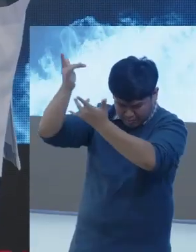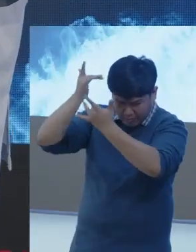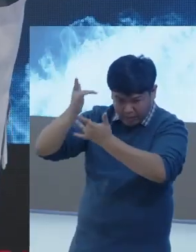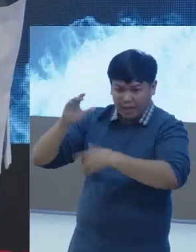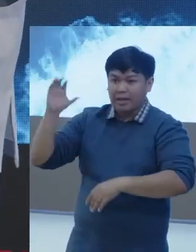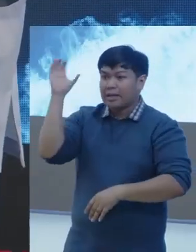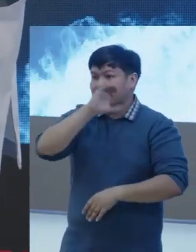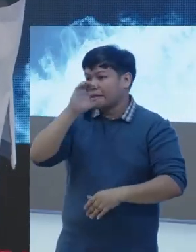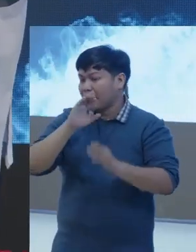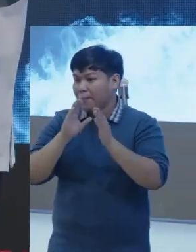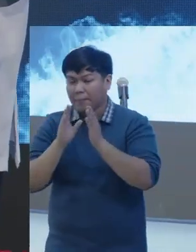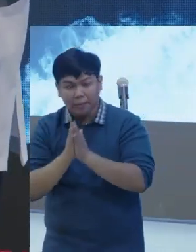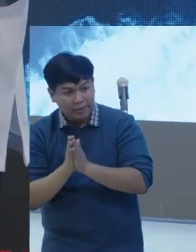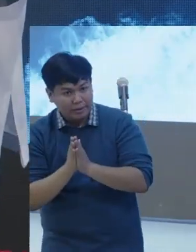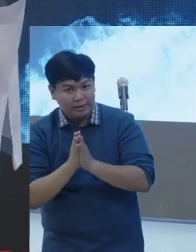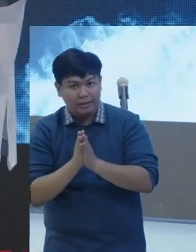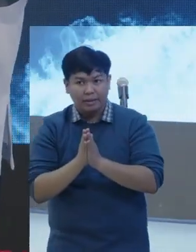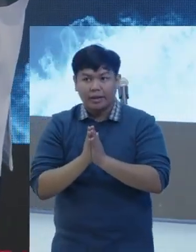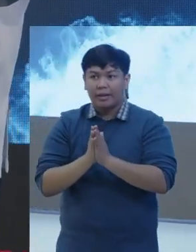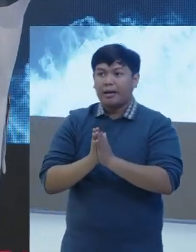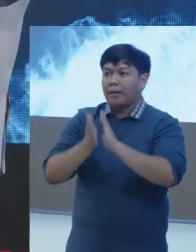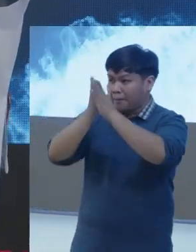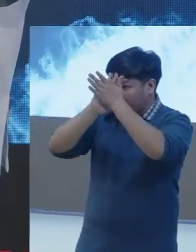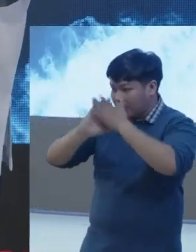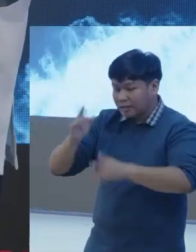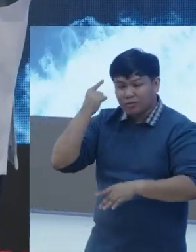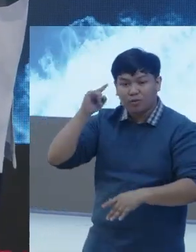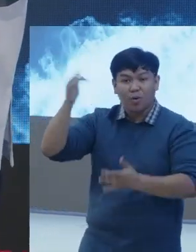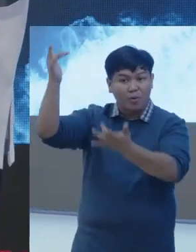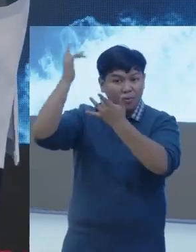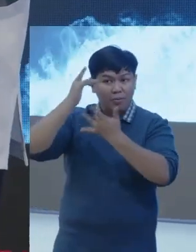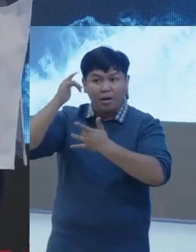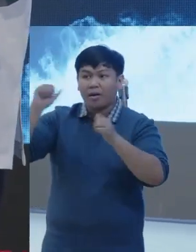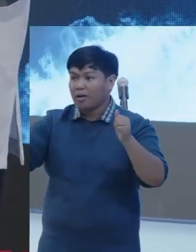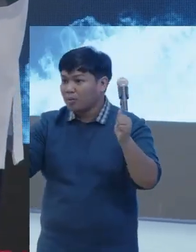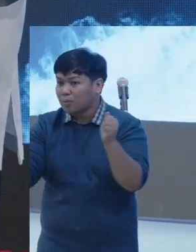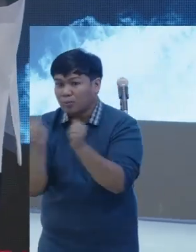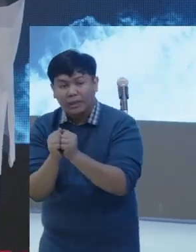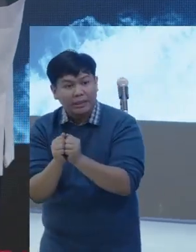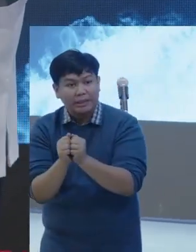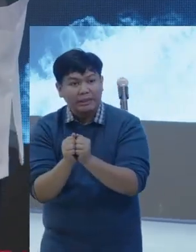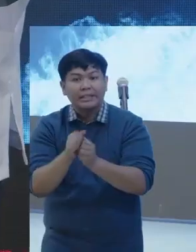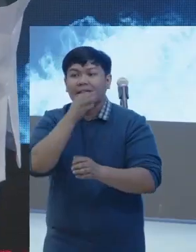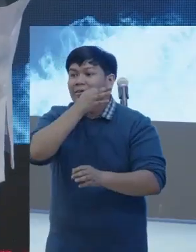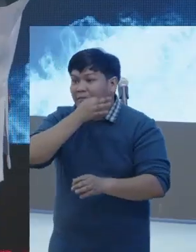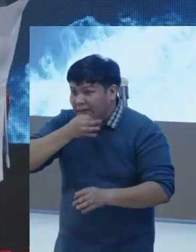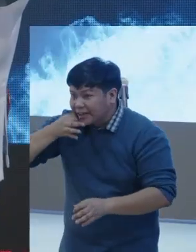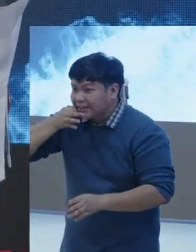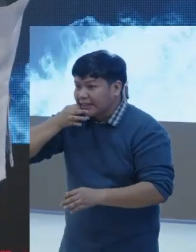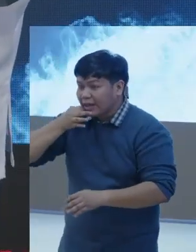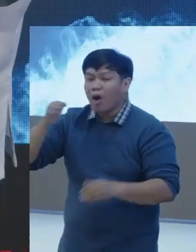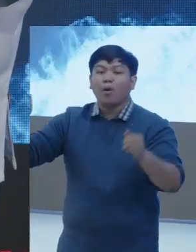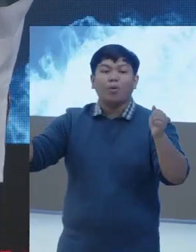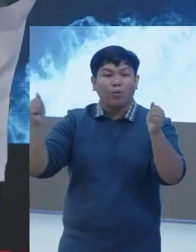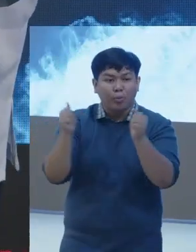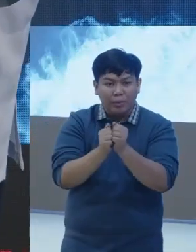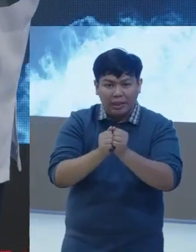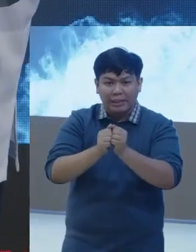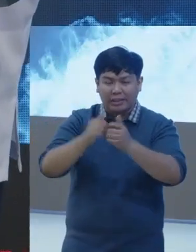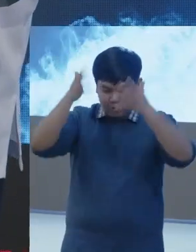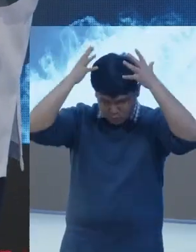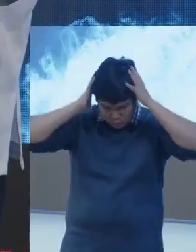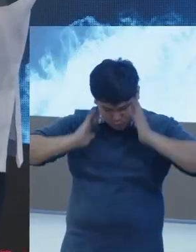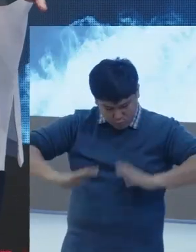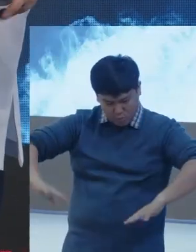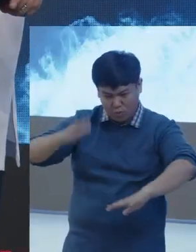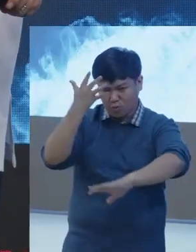by prayer and pleas for mercy. With, fasting and sackcloth